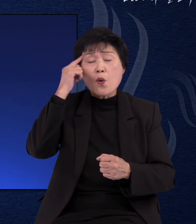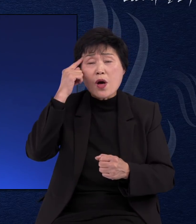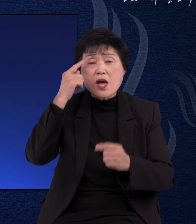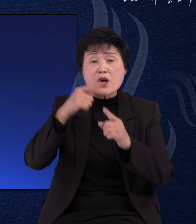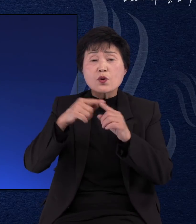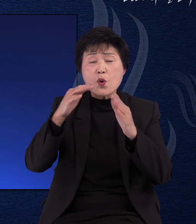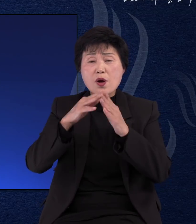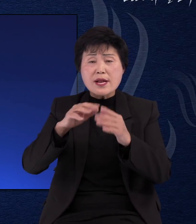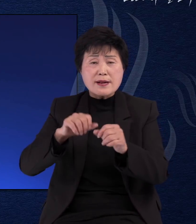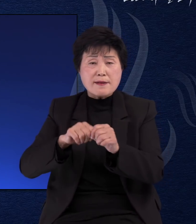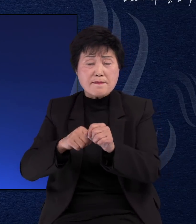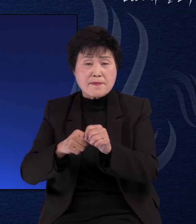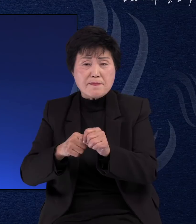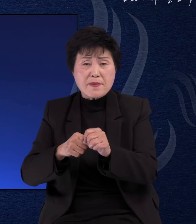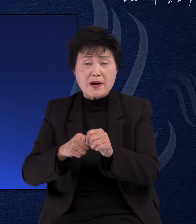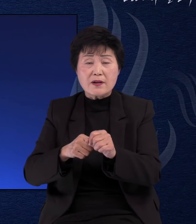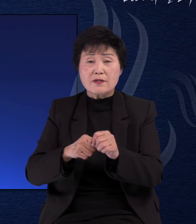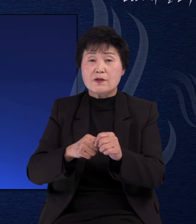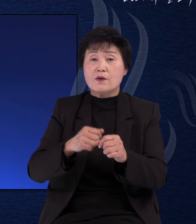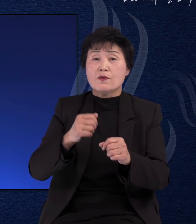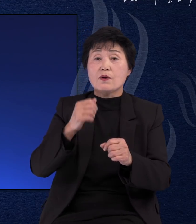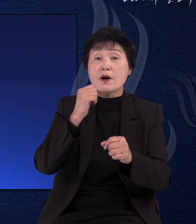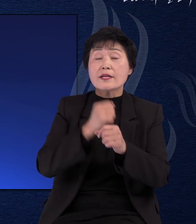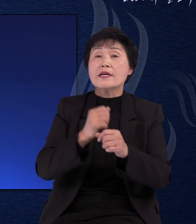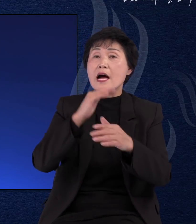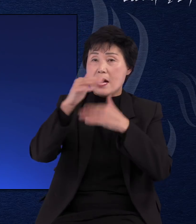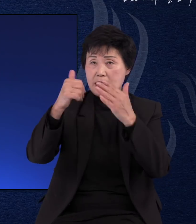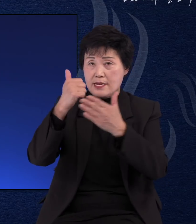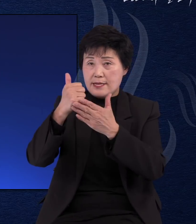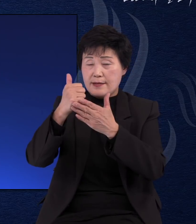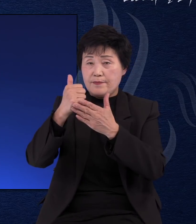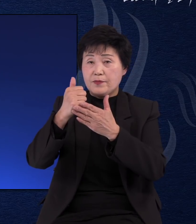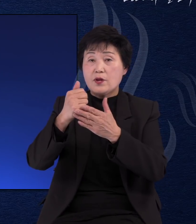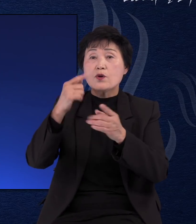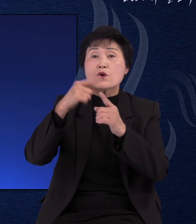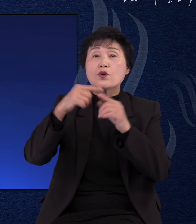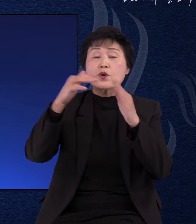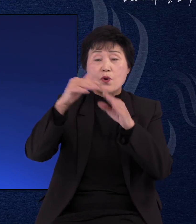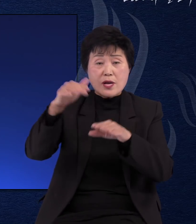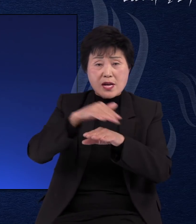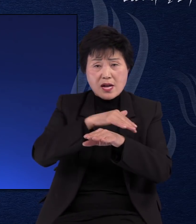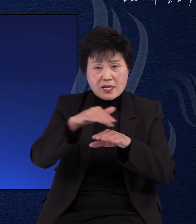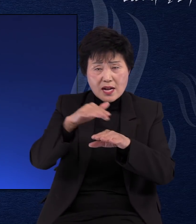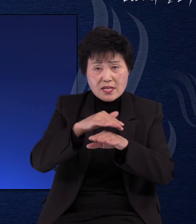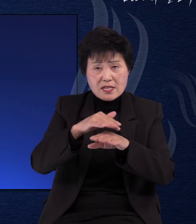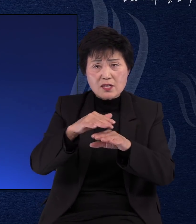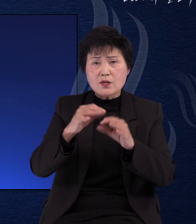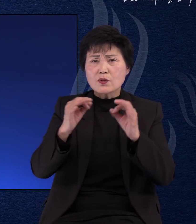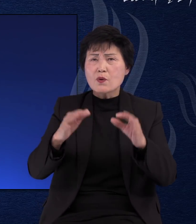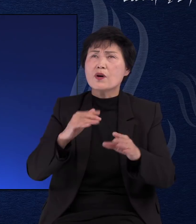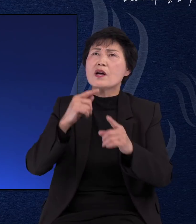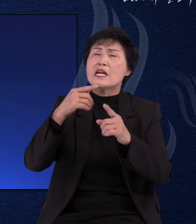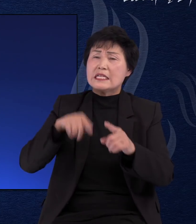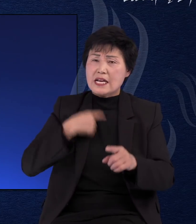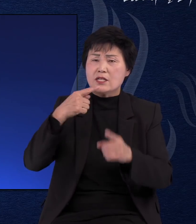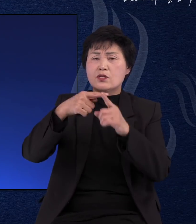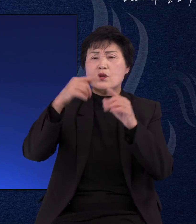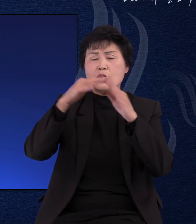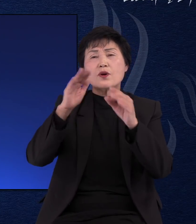불러 세우셨듯이 오늘날 우리가 교회를 다니면서도 내가 다니는 교회를 사랑하지 못하는 사람들이 얼마나